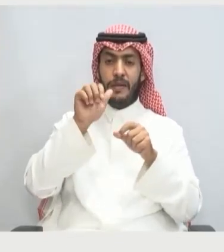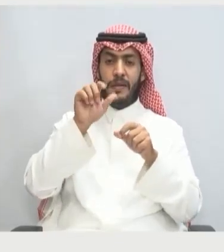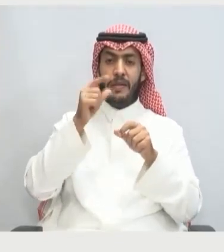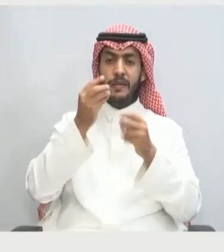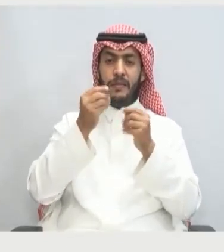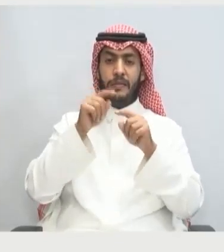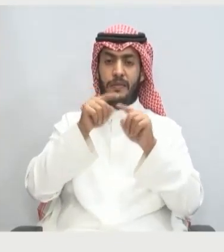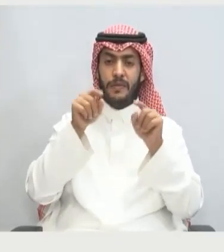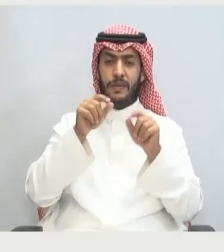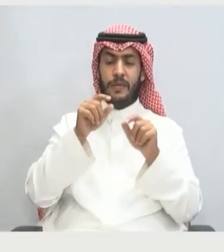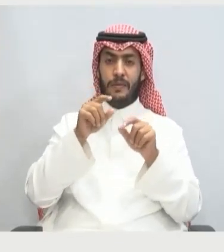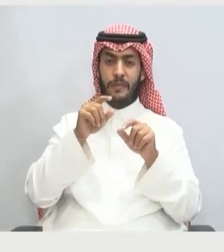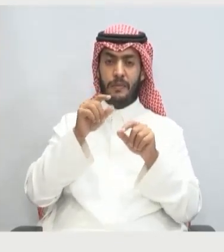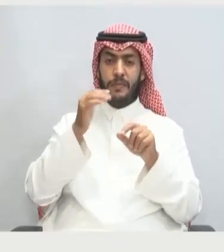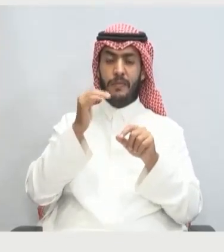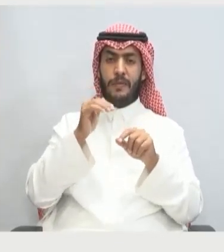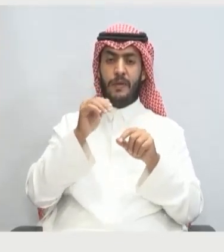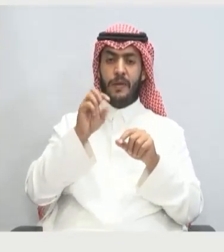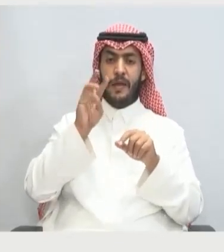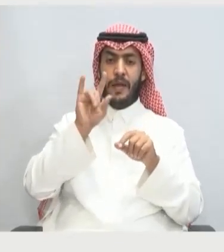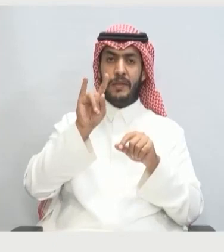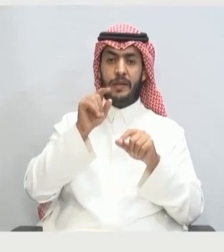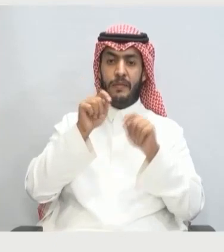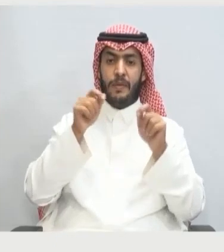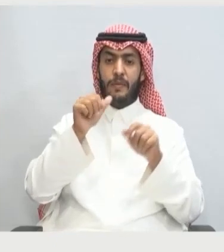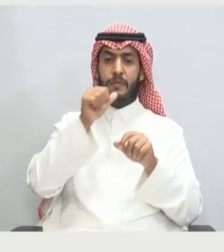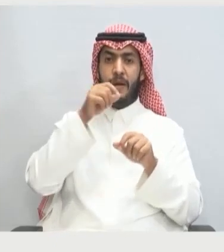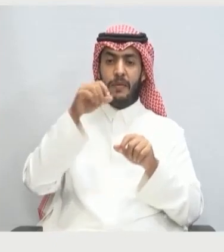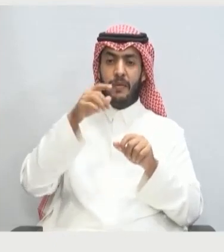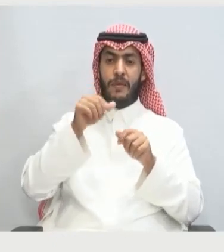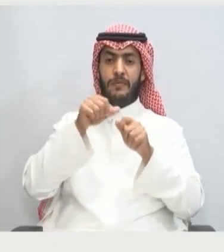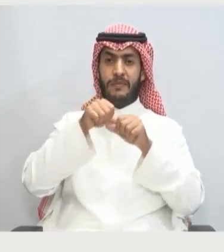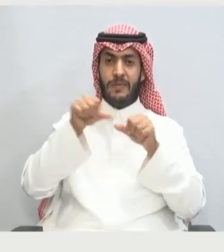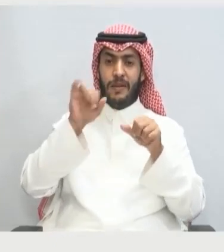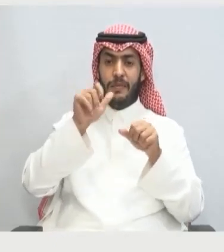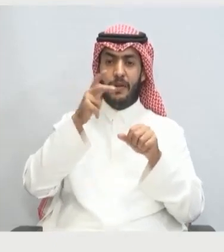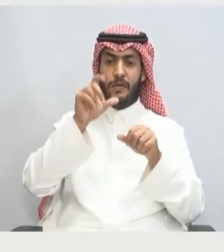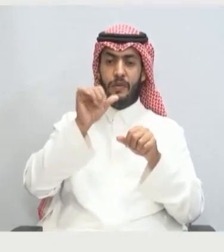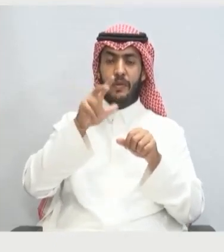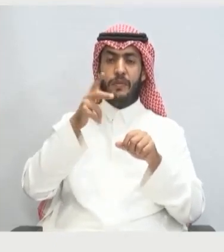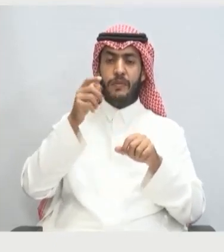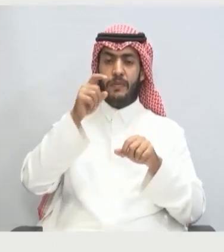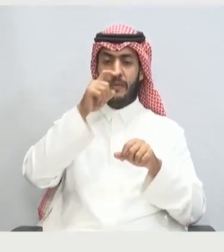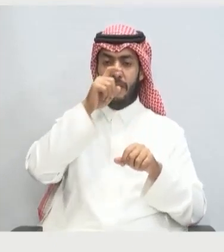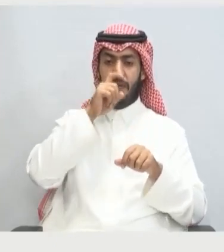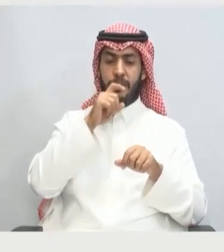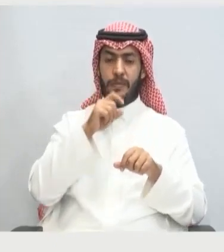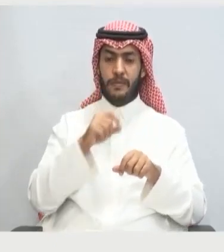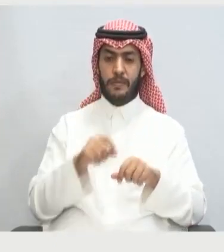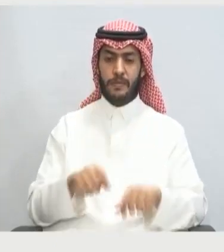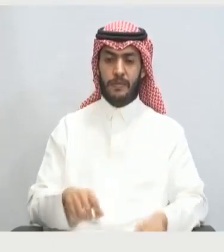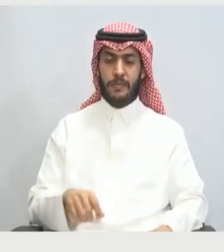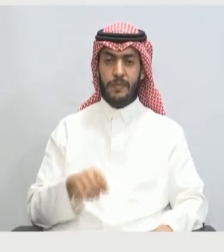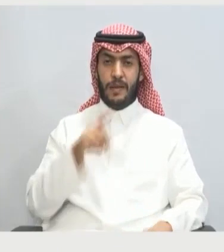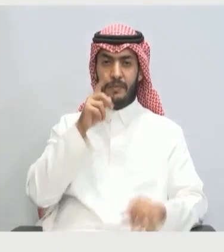سعتها او مدرجه سعتها 10 ملي ماء مقطر شريط مغنيسيوم لابد ان